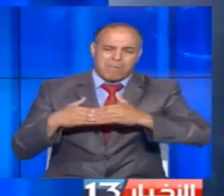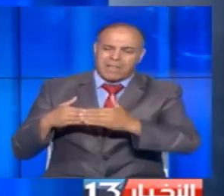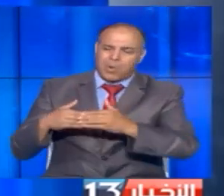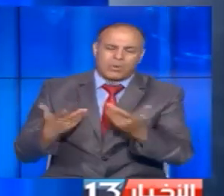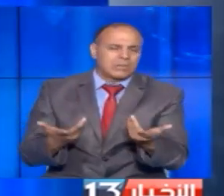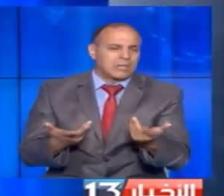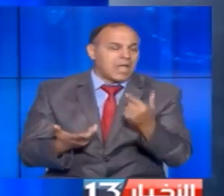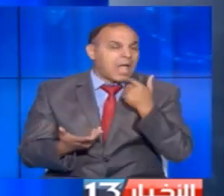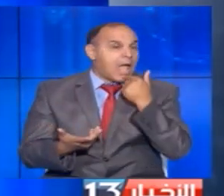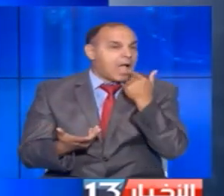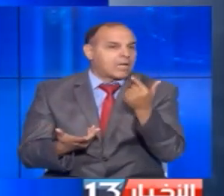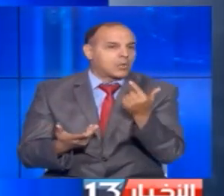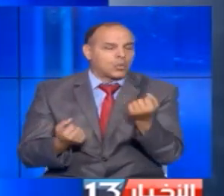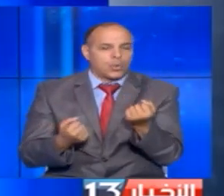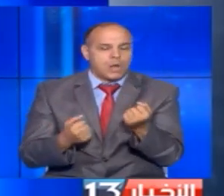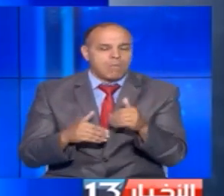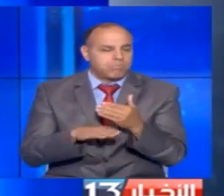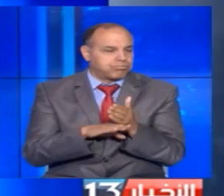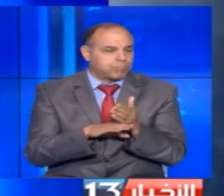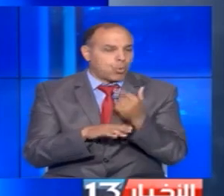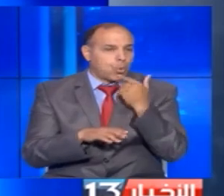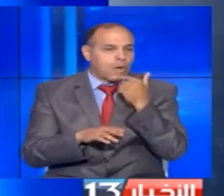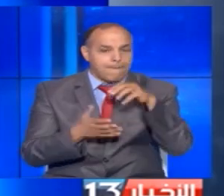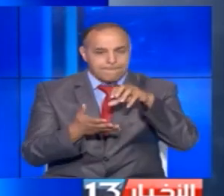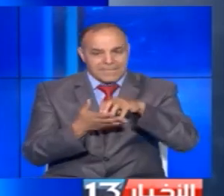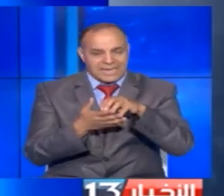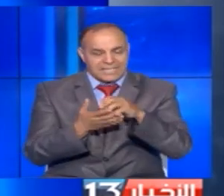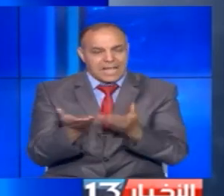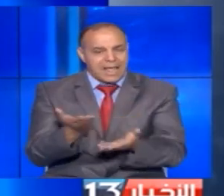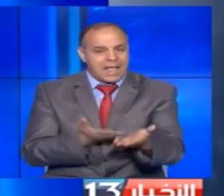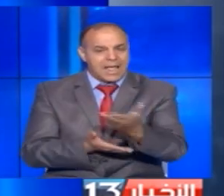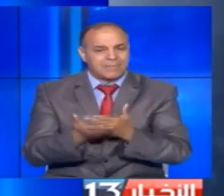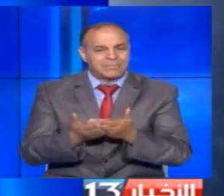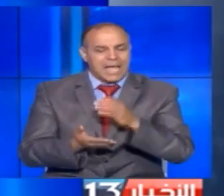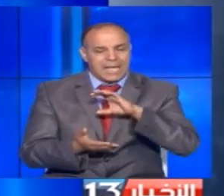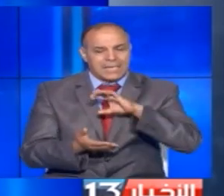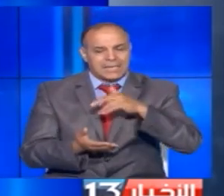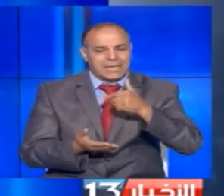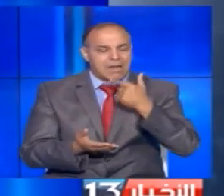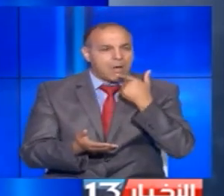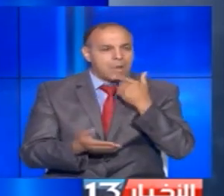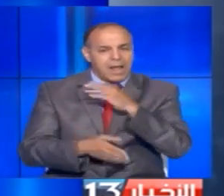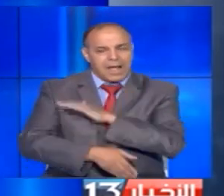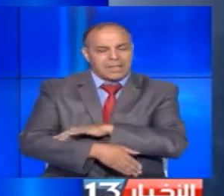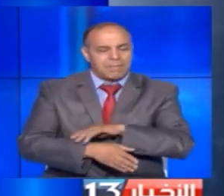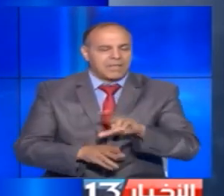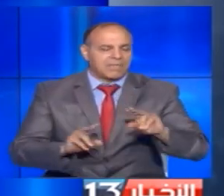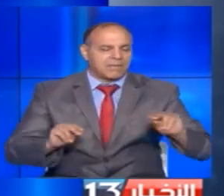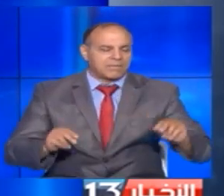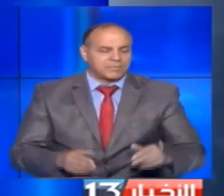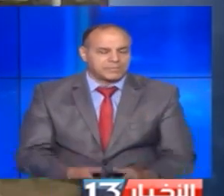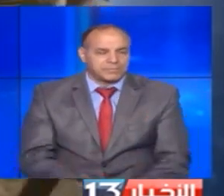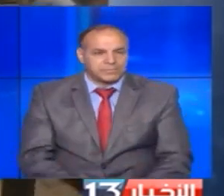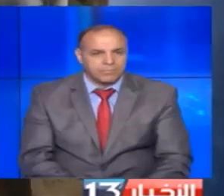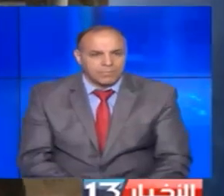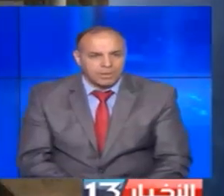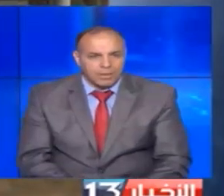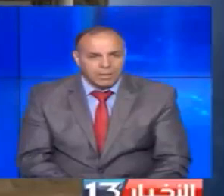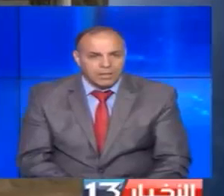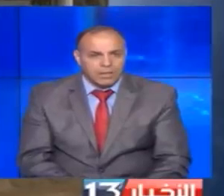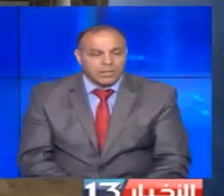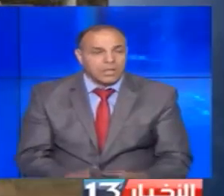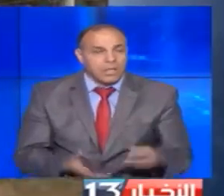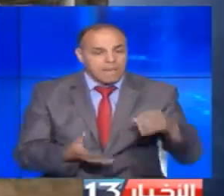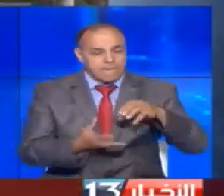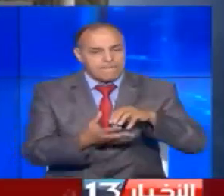فضلا عما سيوفر ه هذا المركز من خدمات للاهالي والمهنيين على حد السماء انشاء